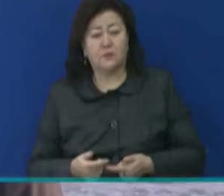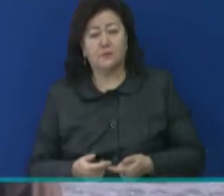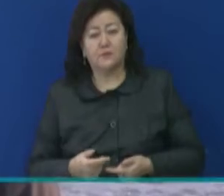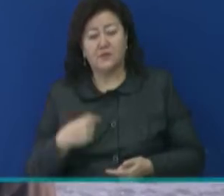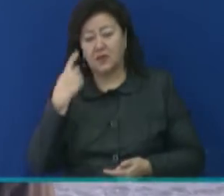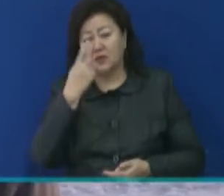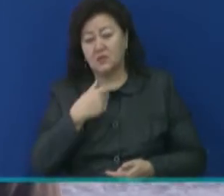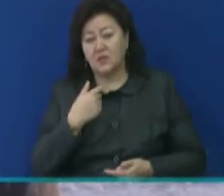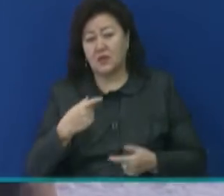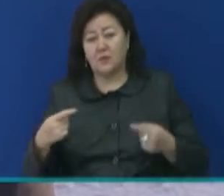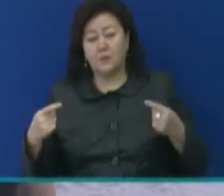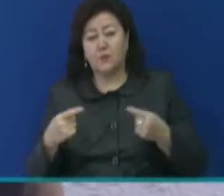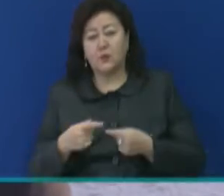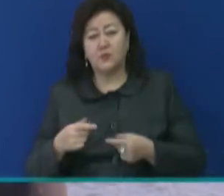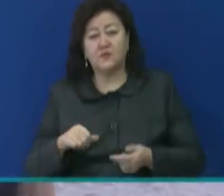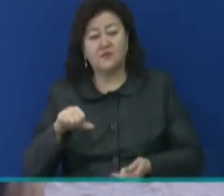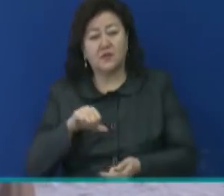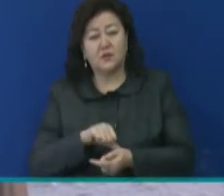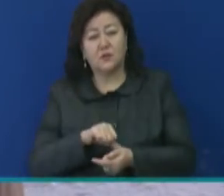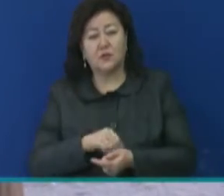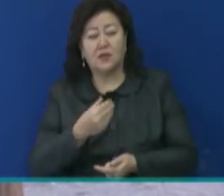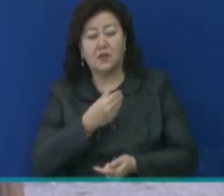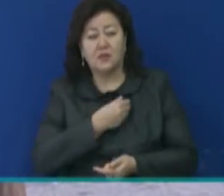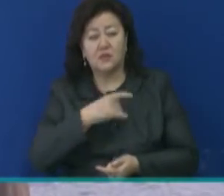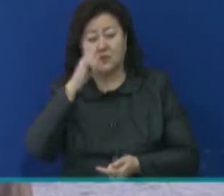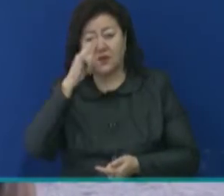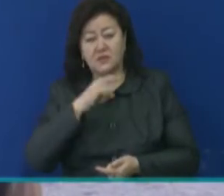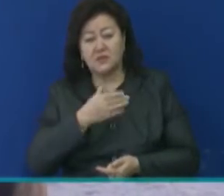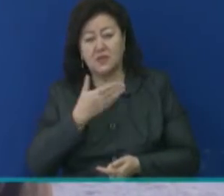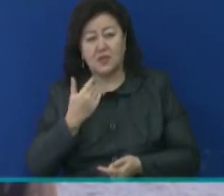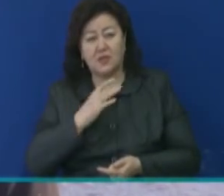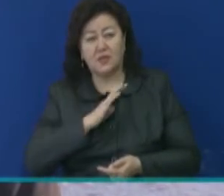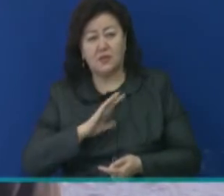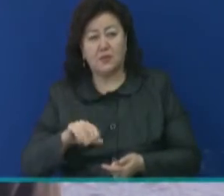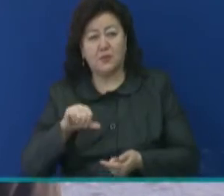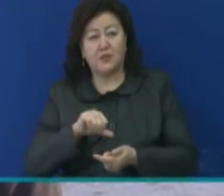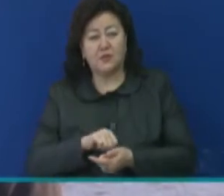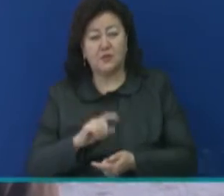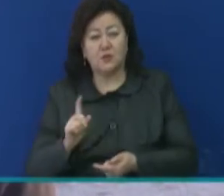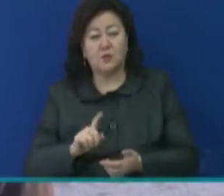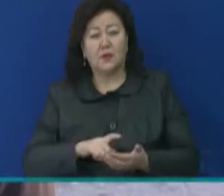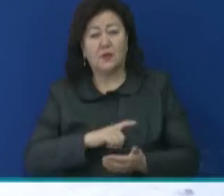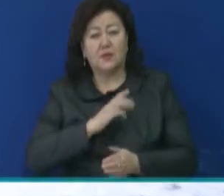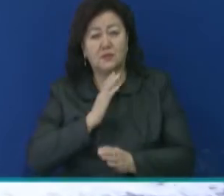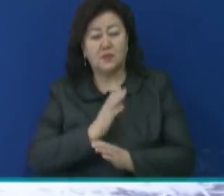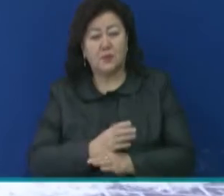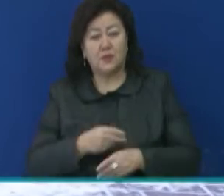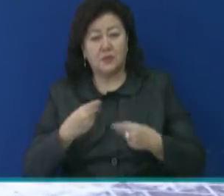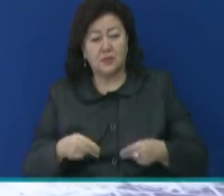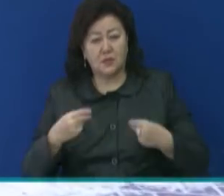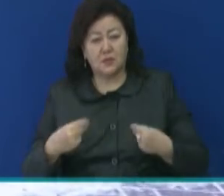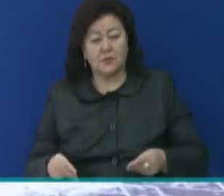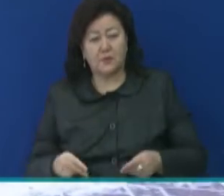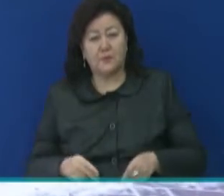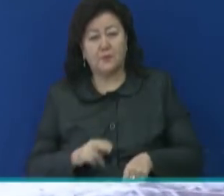лично Я категорически против наркотиков хотелось бы чтобы в Казахстане не было наркотиков и чтобы запретили их торговлю